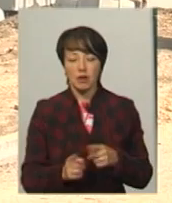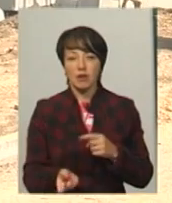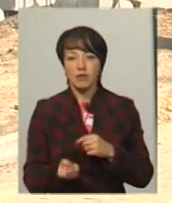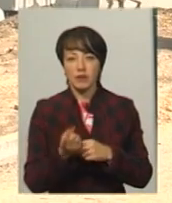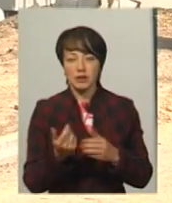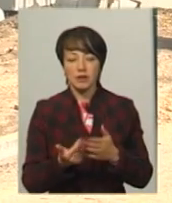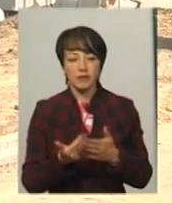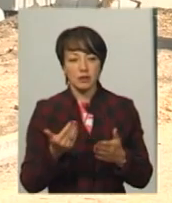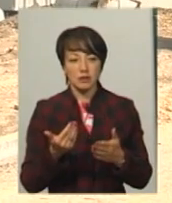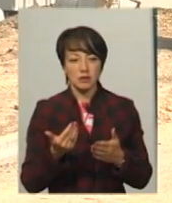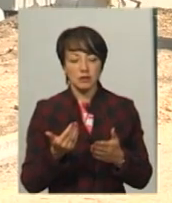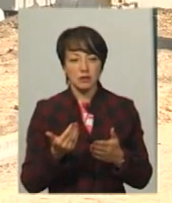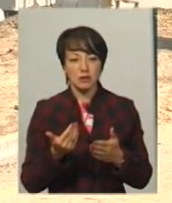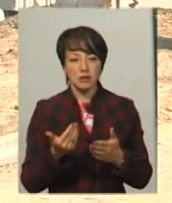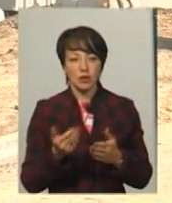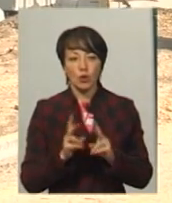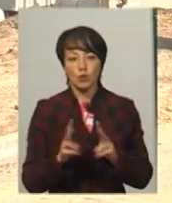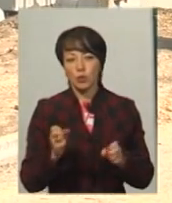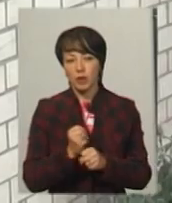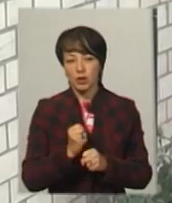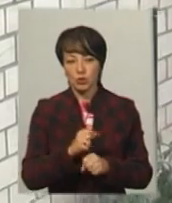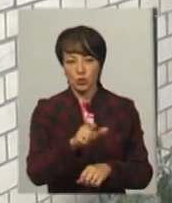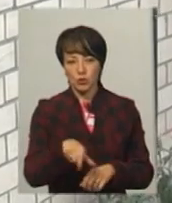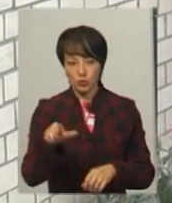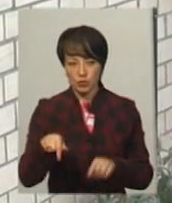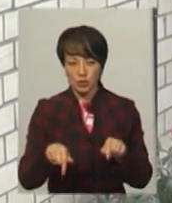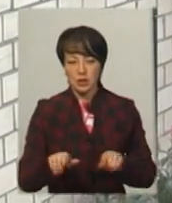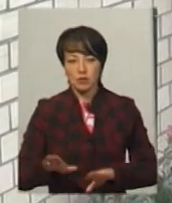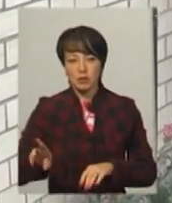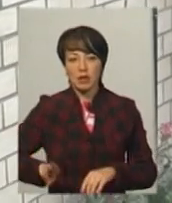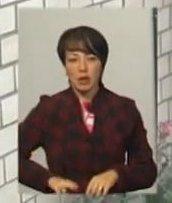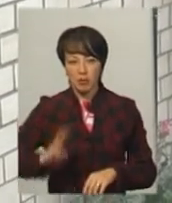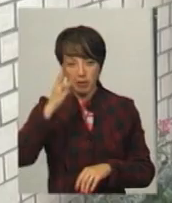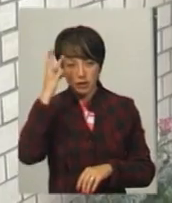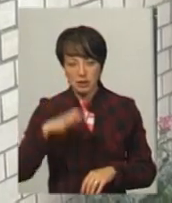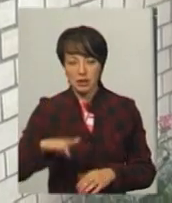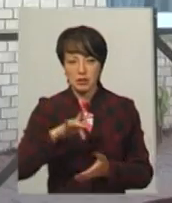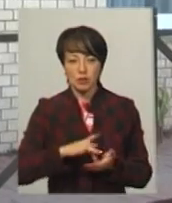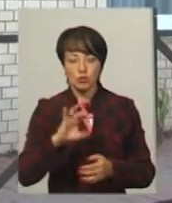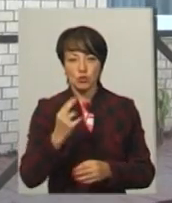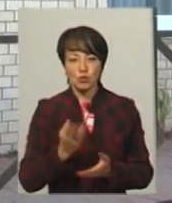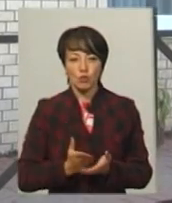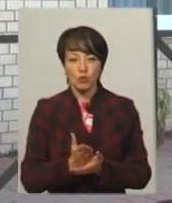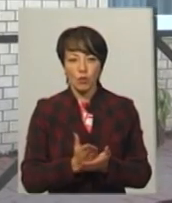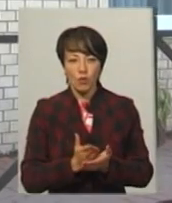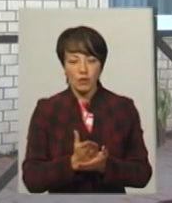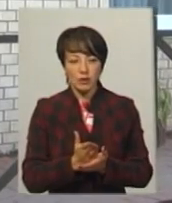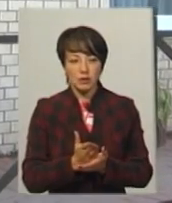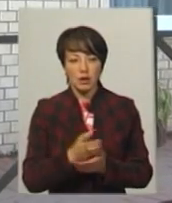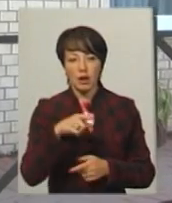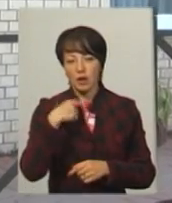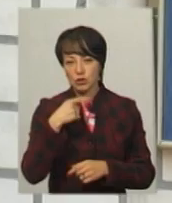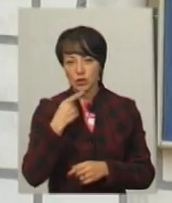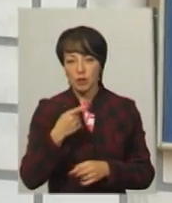від тих, хто працює тут, від тих людей. Заступниця директора Хмельницького терцентру соціального обслуговування Тетяна Вовчемис